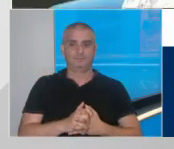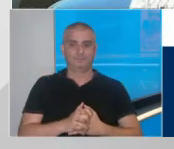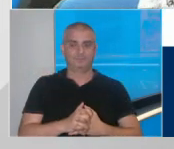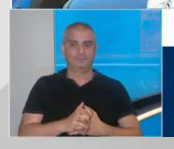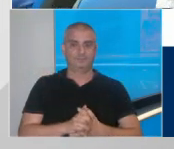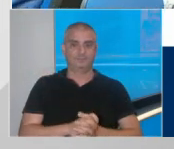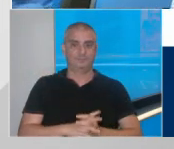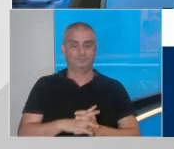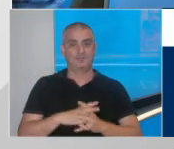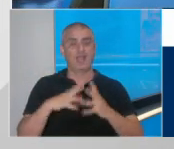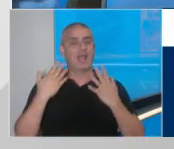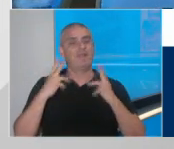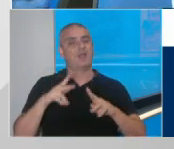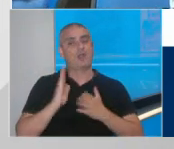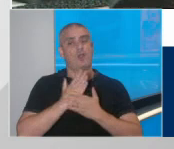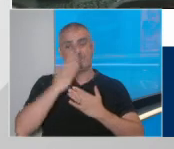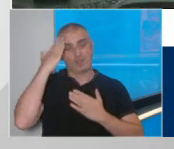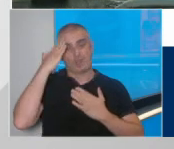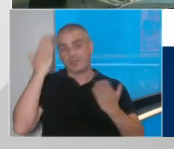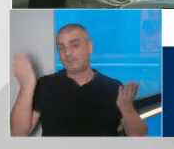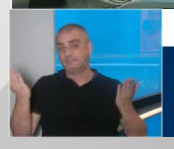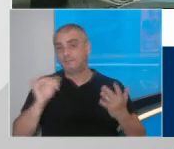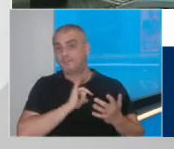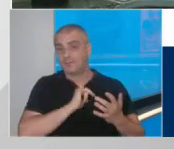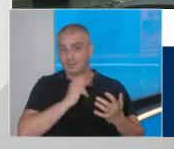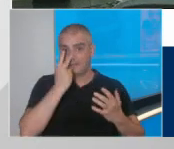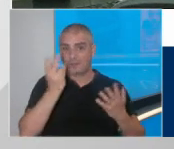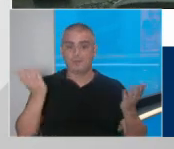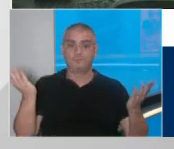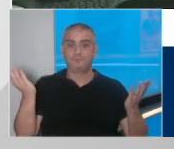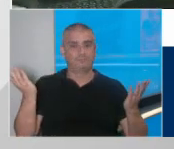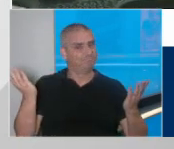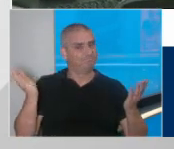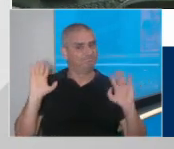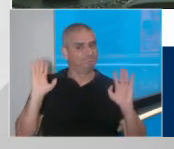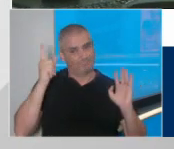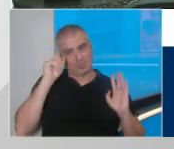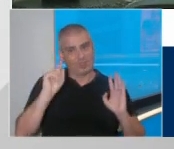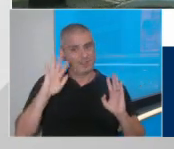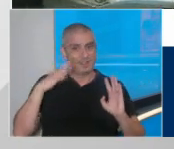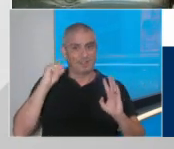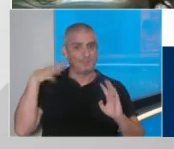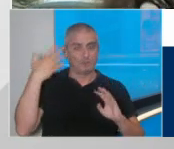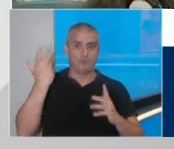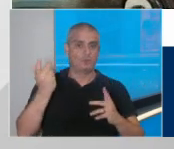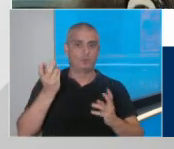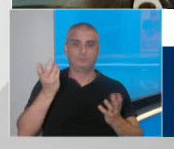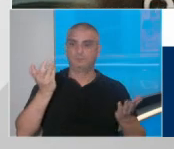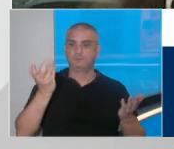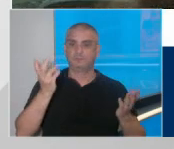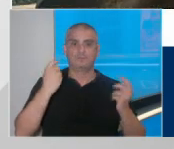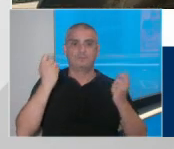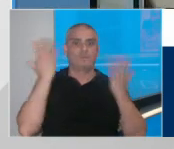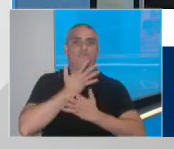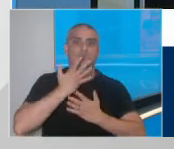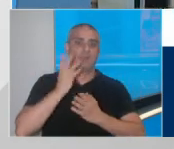קובעת את התודעה, ויהיה מעניין לראות את זה. אני לא יודע אם יהיו איזה שהם דמויות סופר